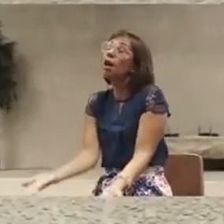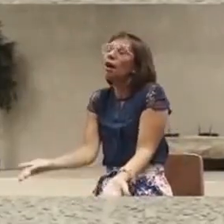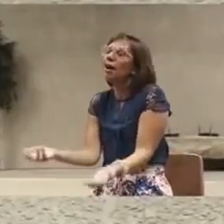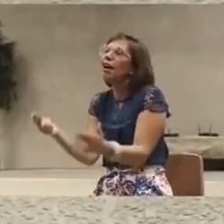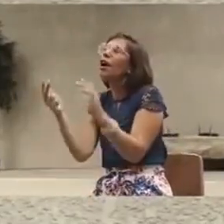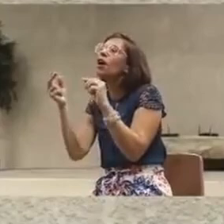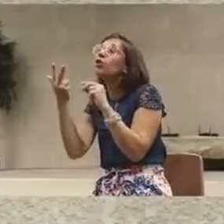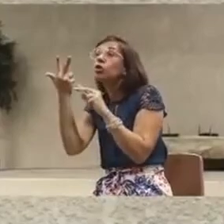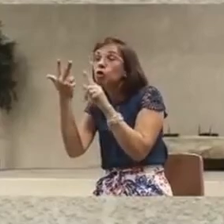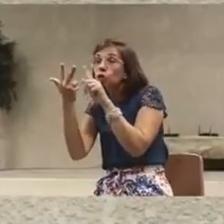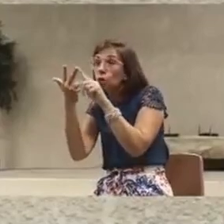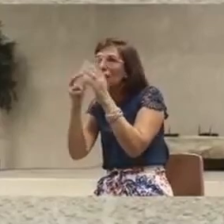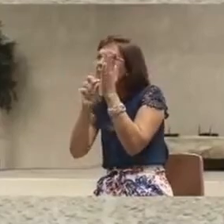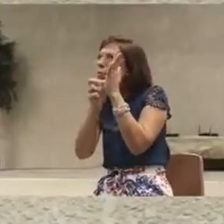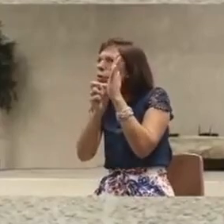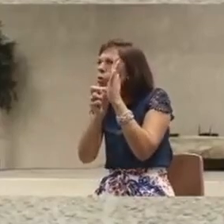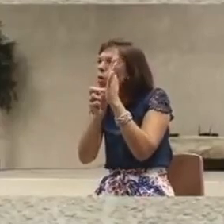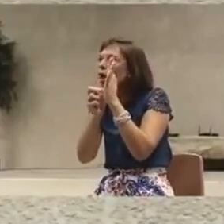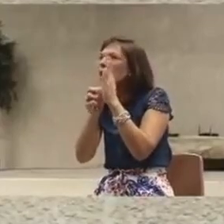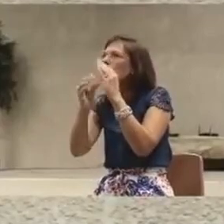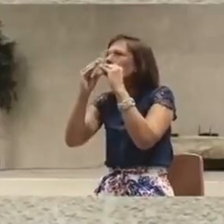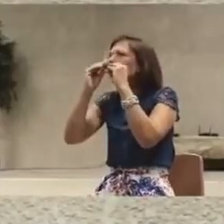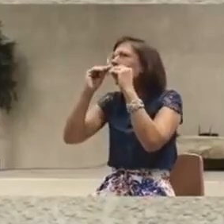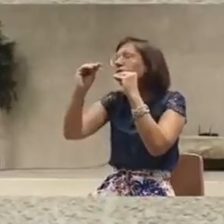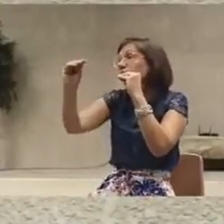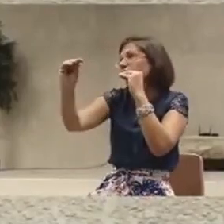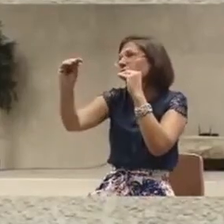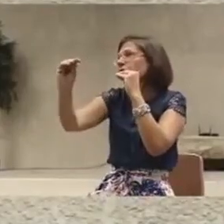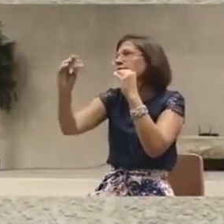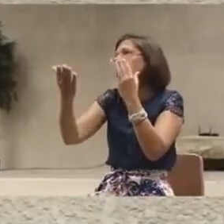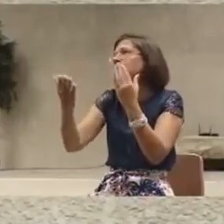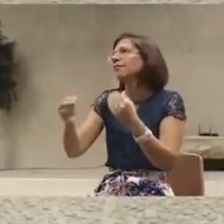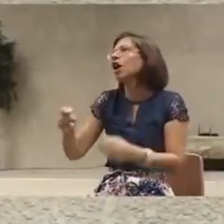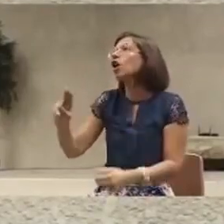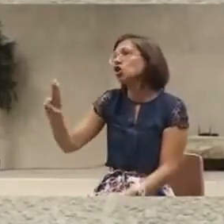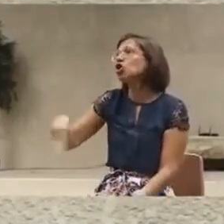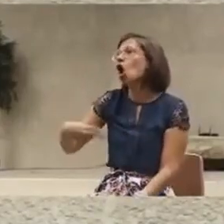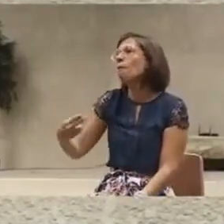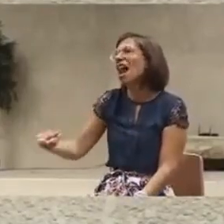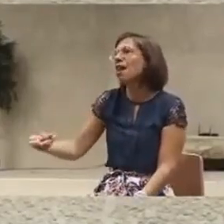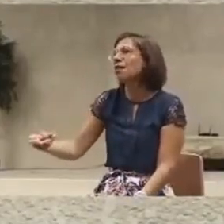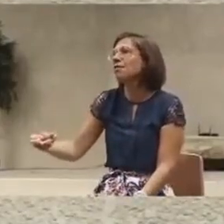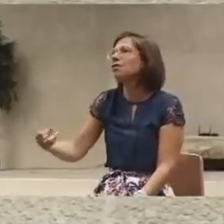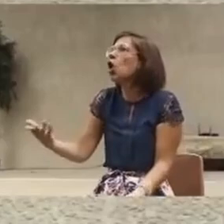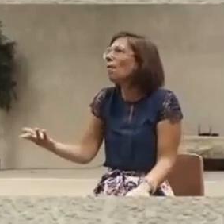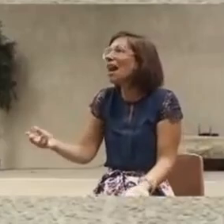le désert, c'est normal. Dites encore.